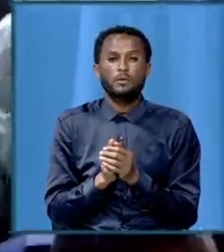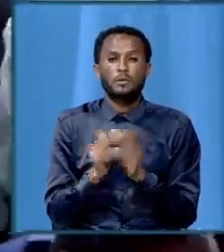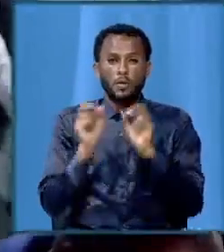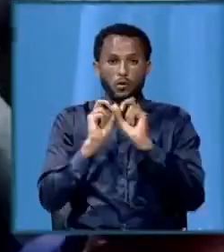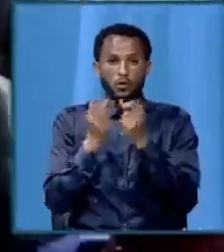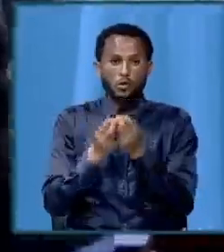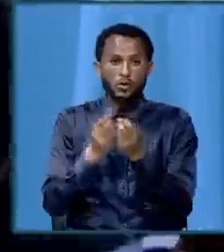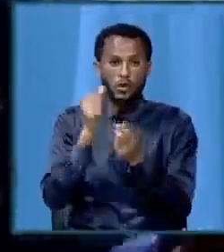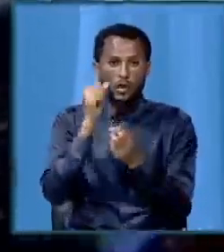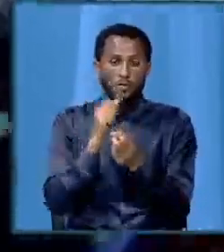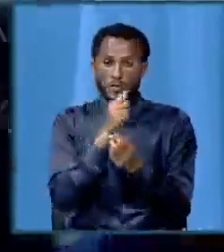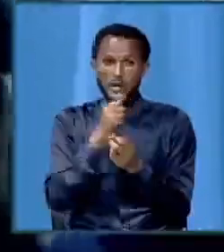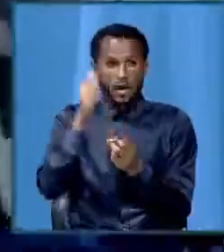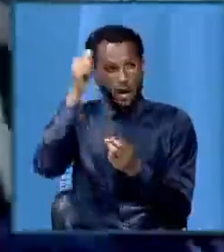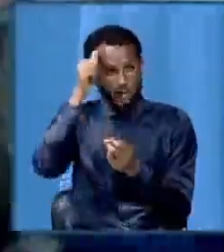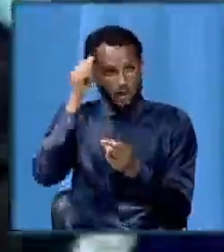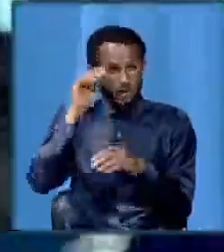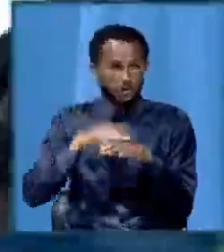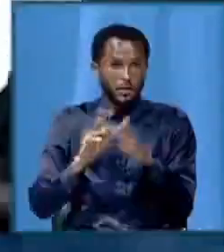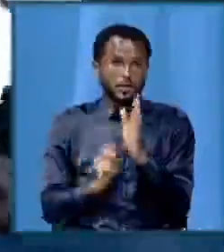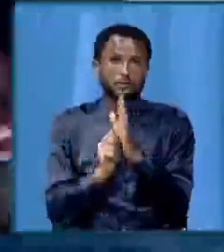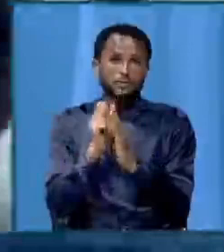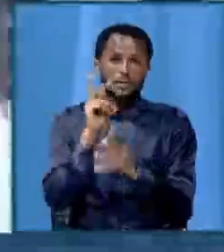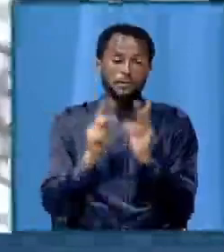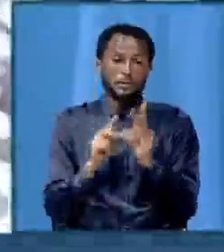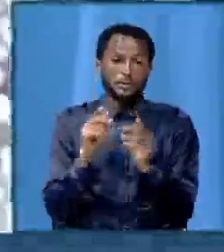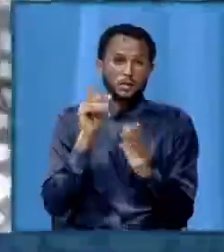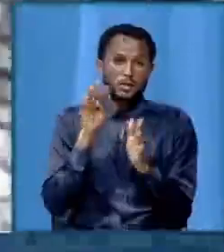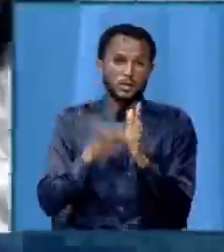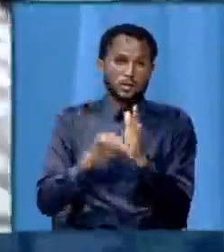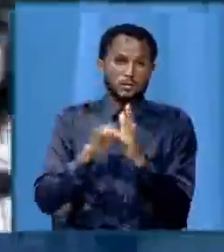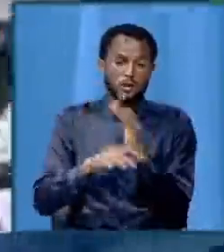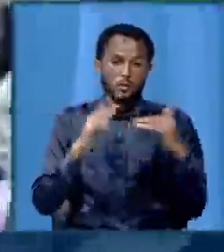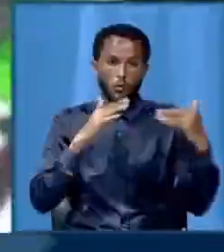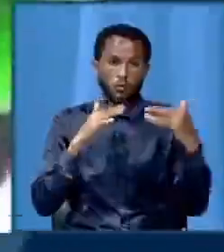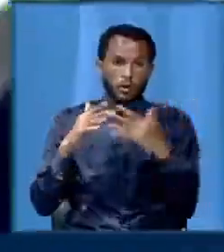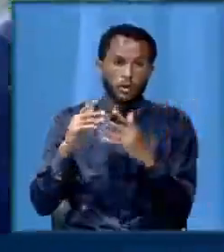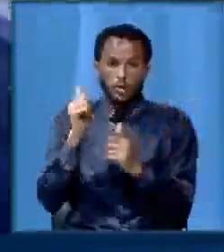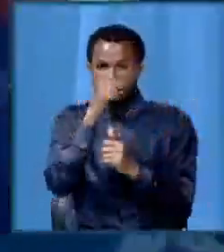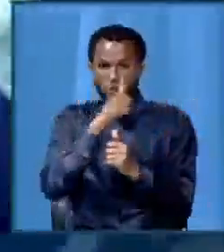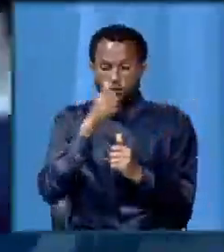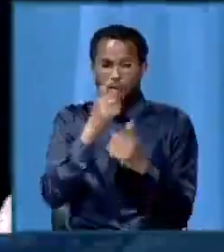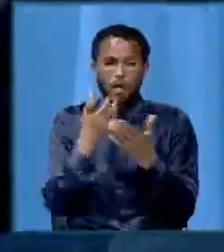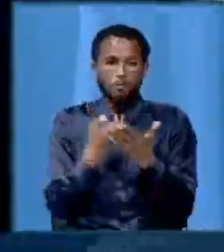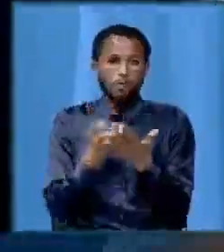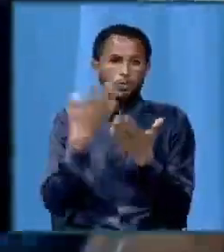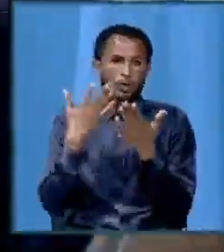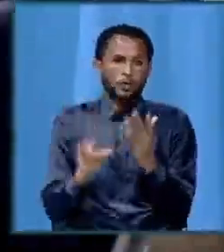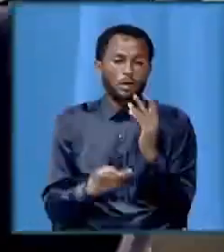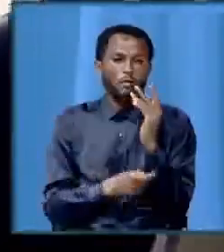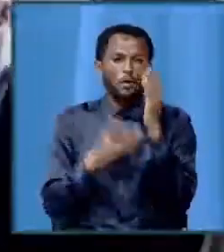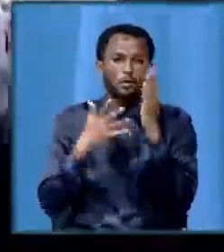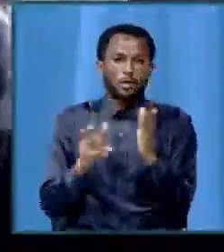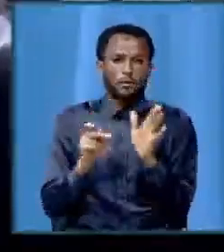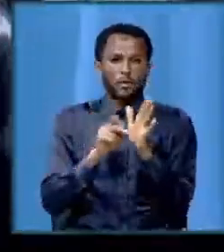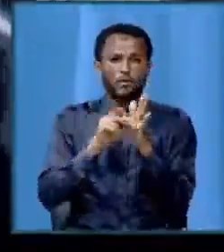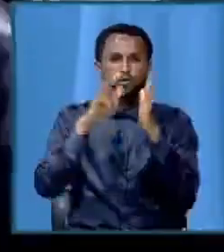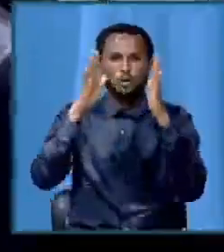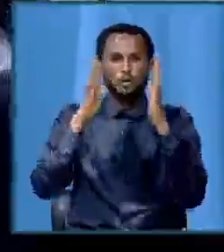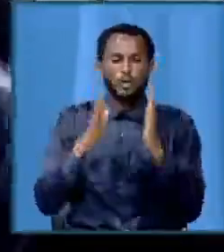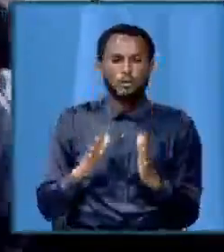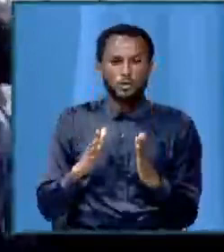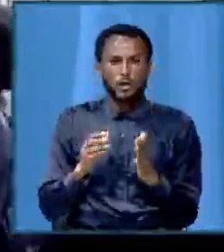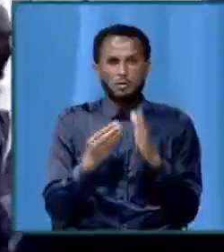ጉጅለ ፋሽት ኣብዪ ኣሕመድ ኣብ ልዕሊ ህዝቢ ትግራይ ብሰንኪ ዝፈጸሞ ጆኖሳይዳዊ ኩናት ኢትዮጵያ ብቁጠባዊ ፖለቲካውን ዲፕሎማስያውን